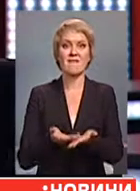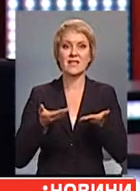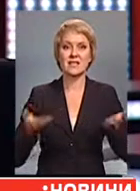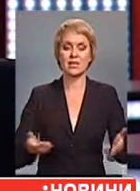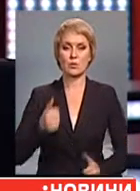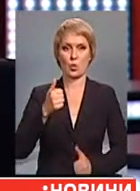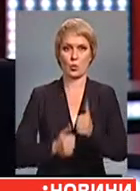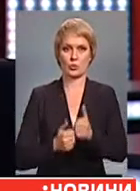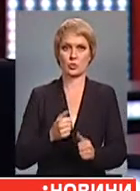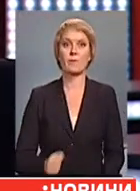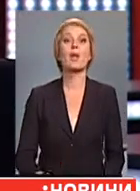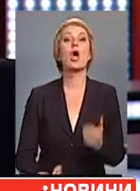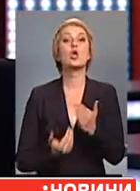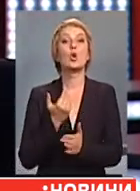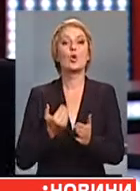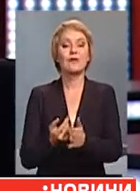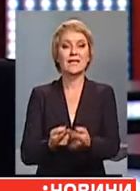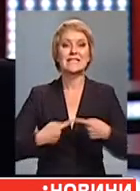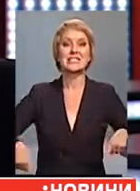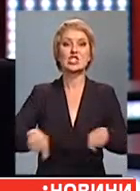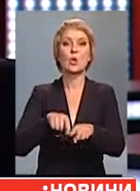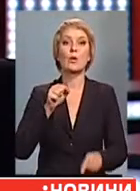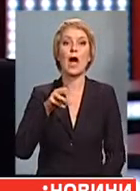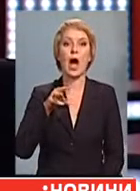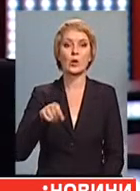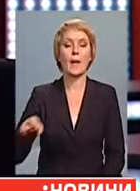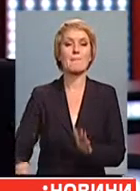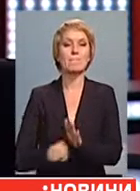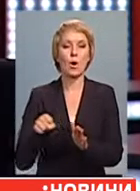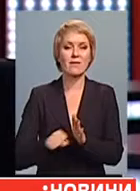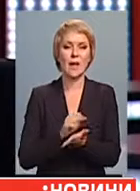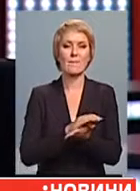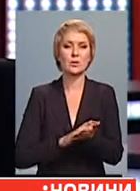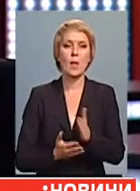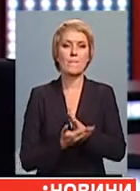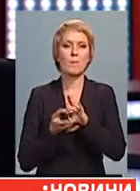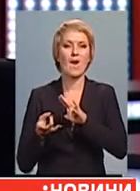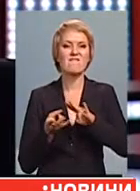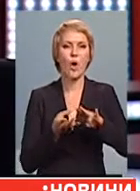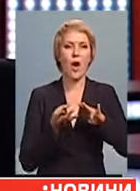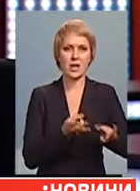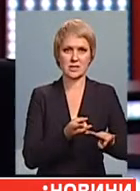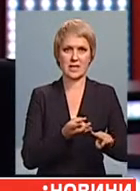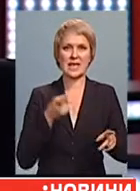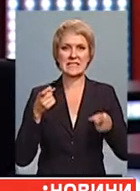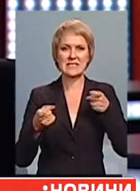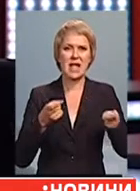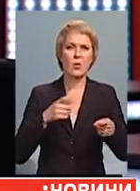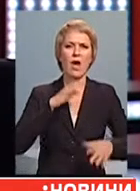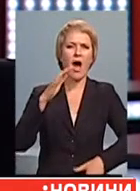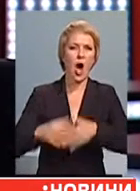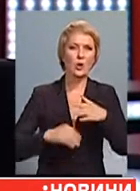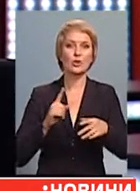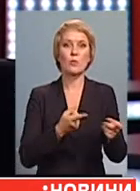Ну і до новини з зони АТО. Там бойовики не припиняють чинити провокації. Стріляють хаотично, аби втягнути військових у